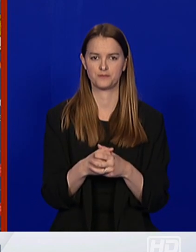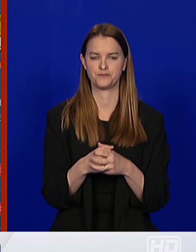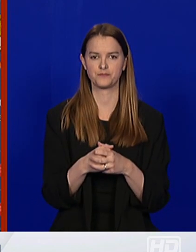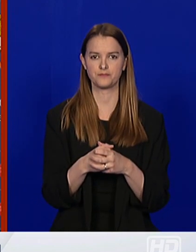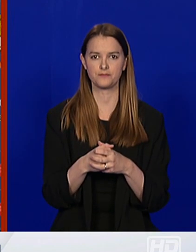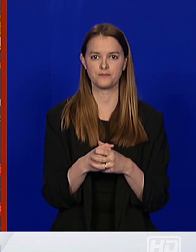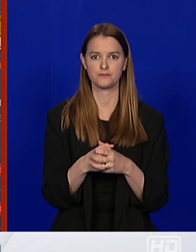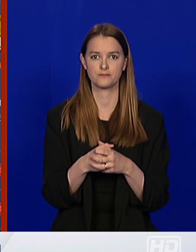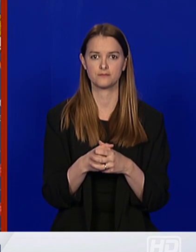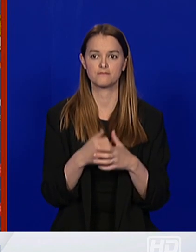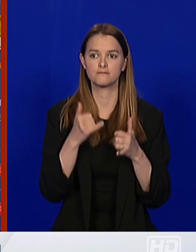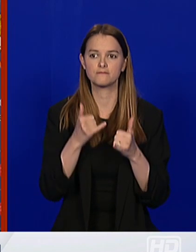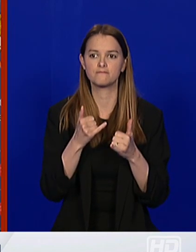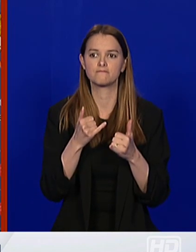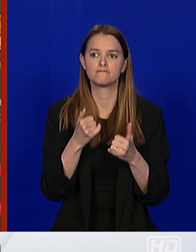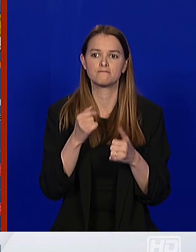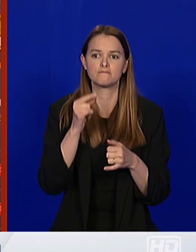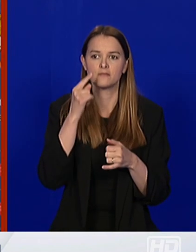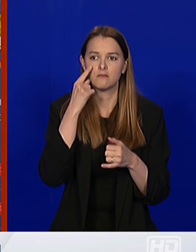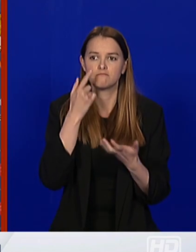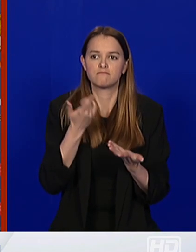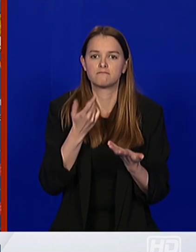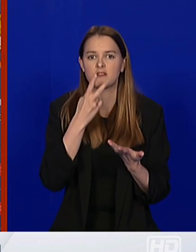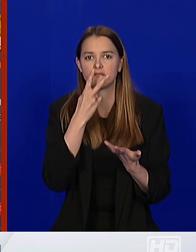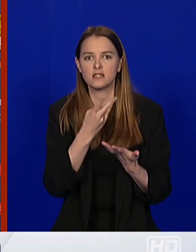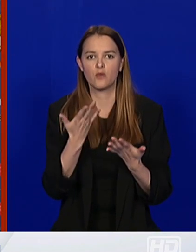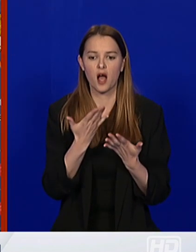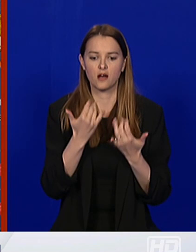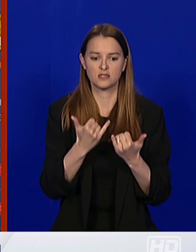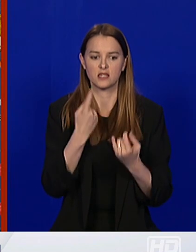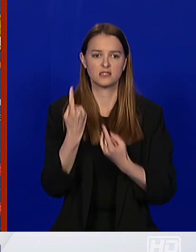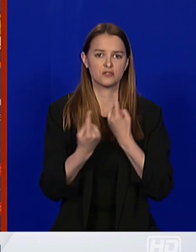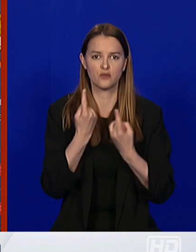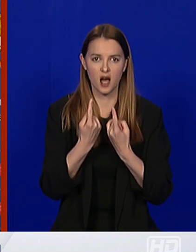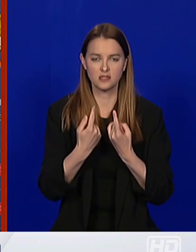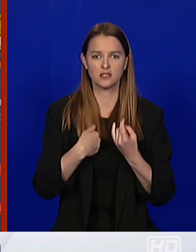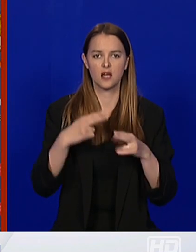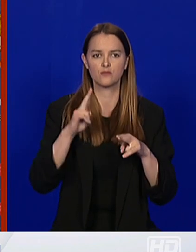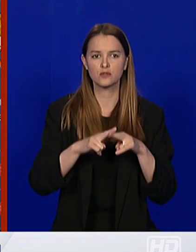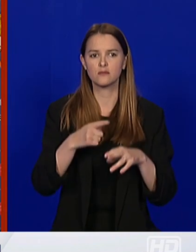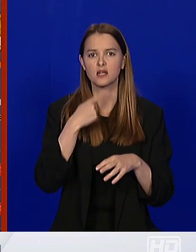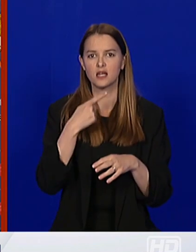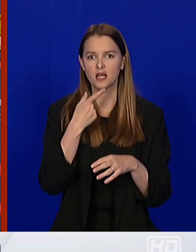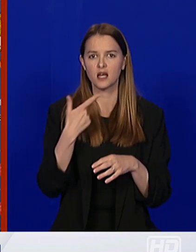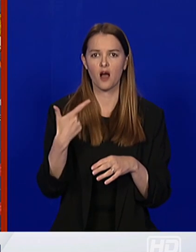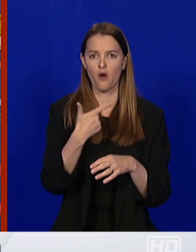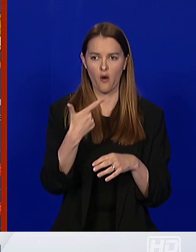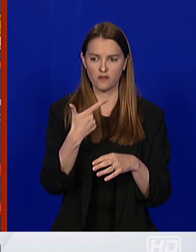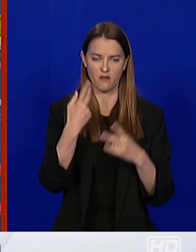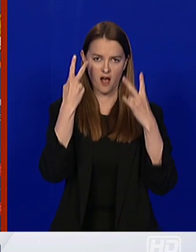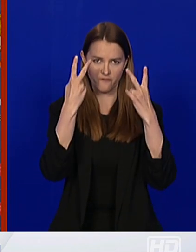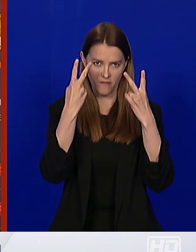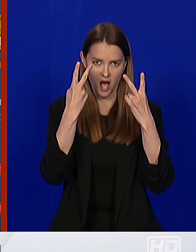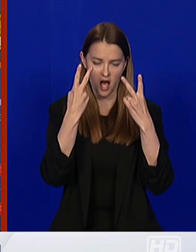Da bi malo sagledali gdje se nalazimo u ovom trenutku, dati ću vam dva najrelevantnija podatka, a to je